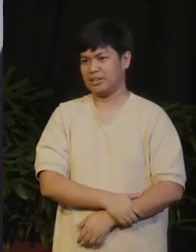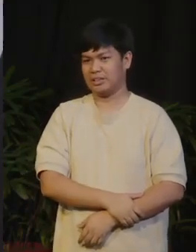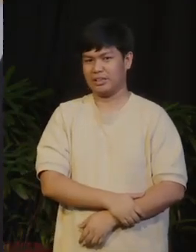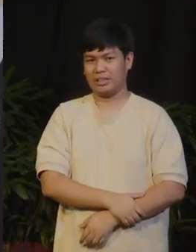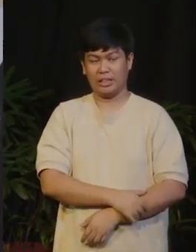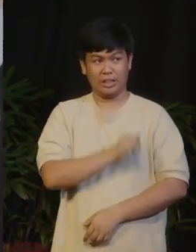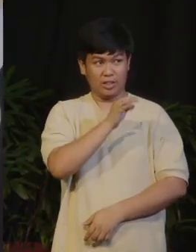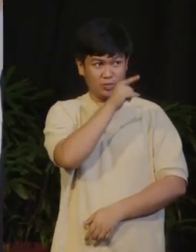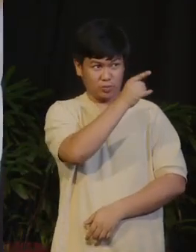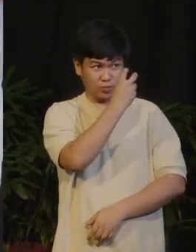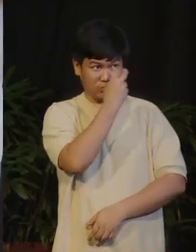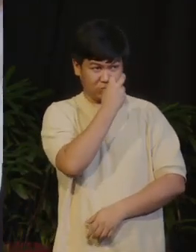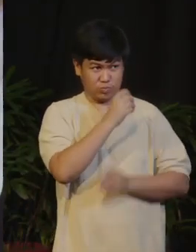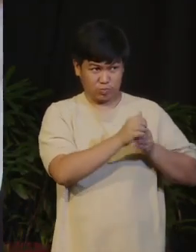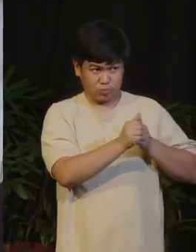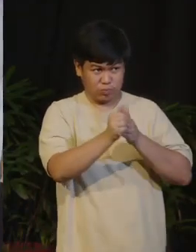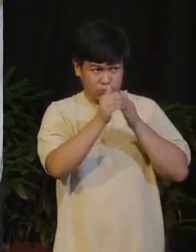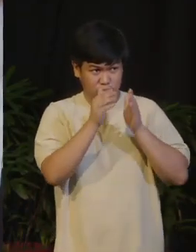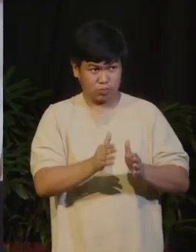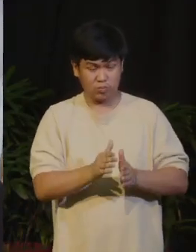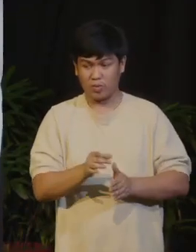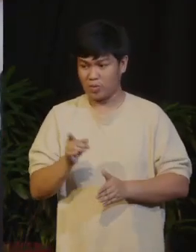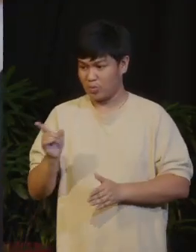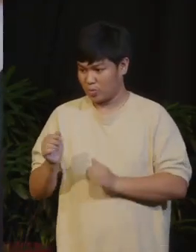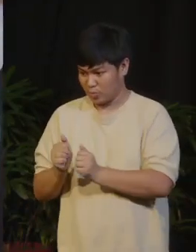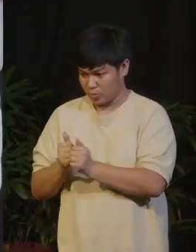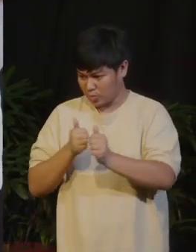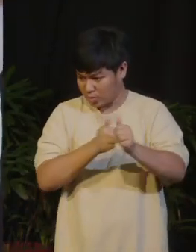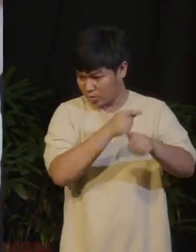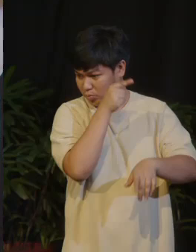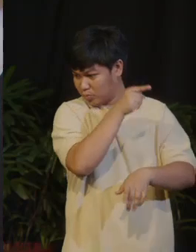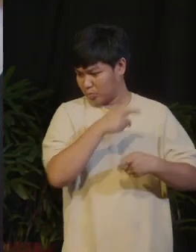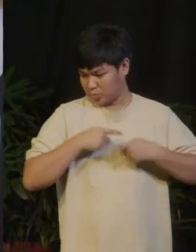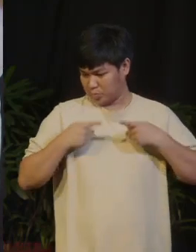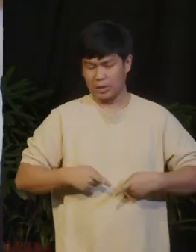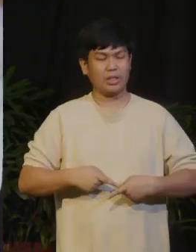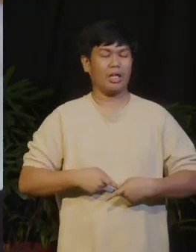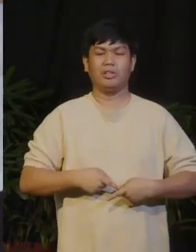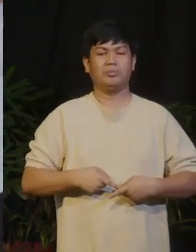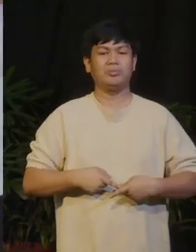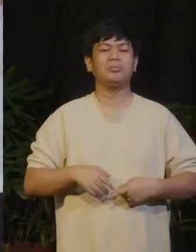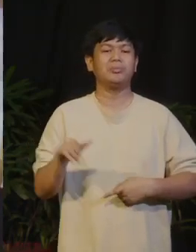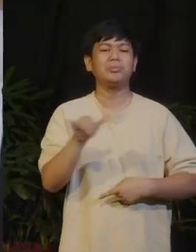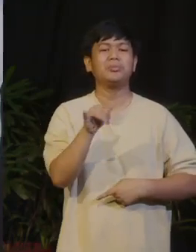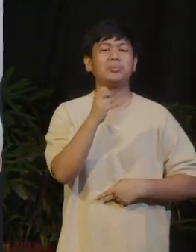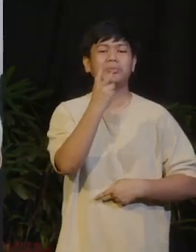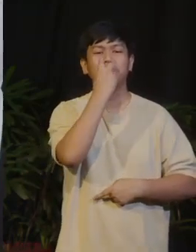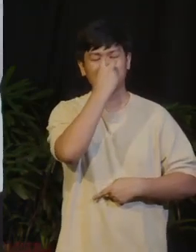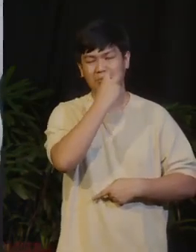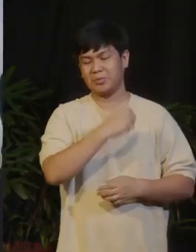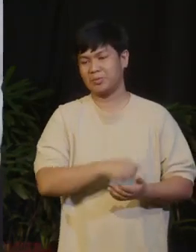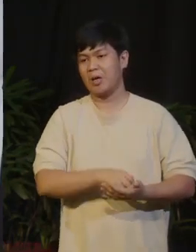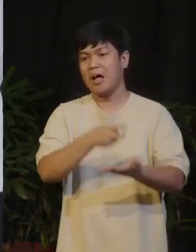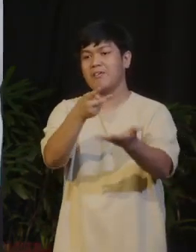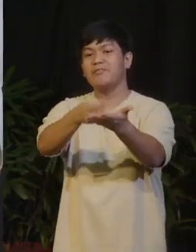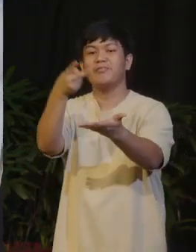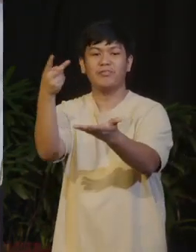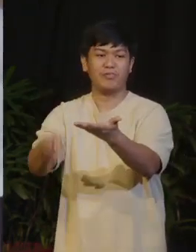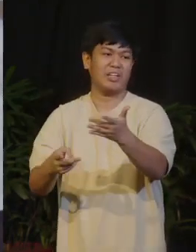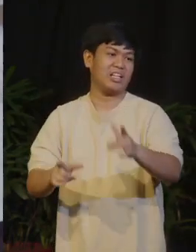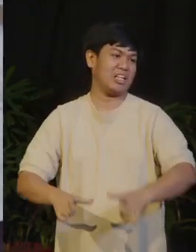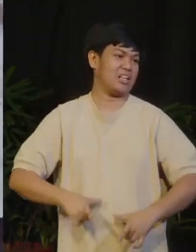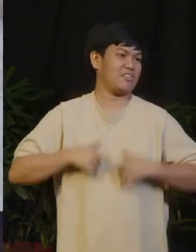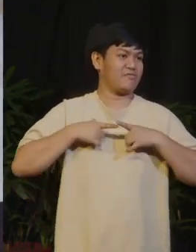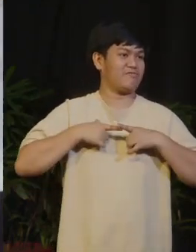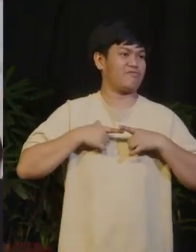if the blind lead the blind, both will fall into a pit." Dahil nga sila ay bulaang mga